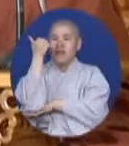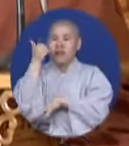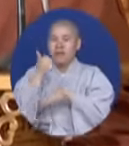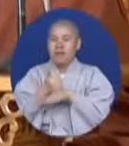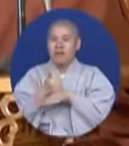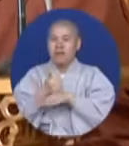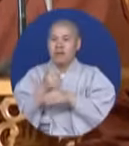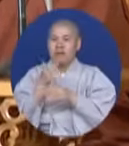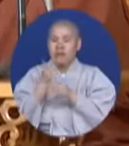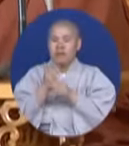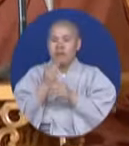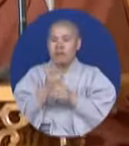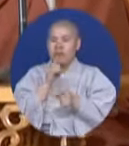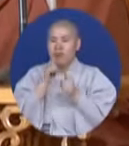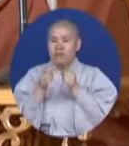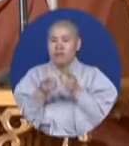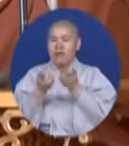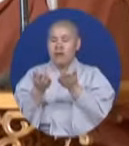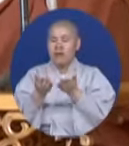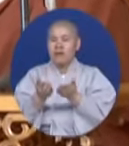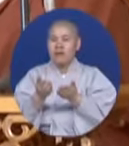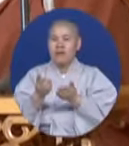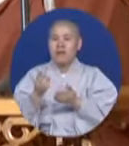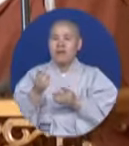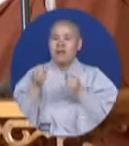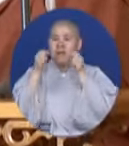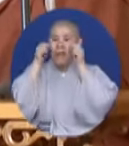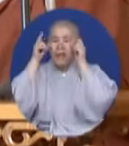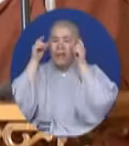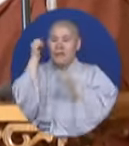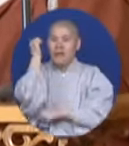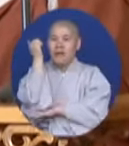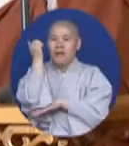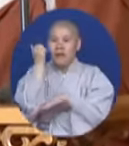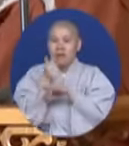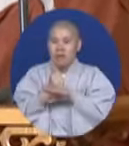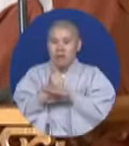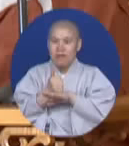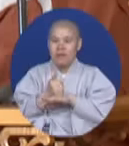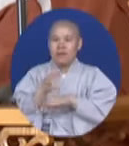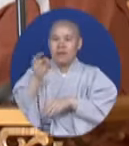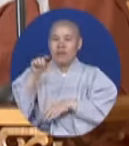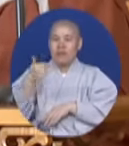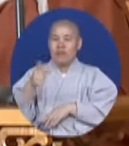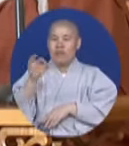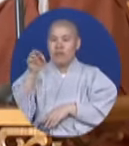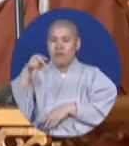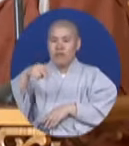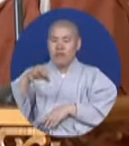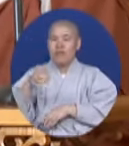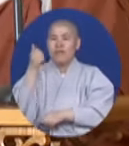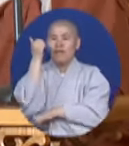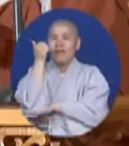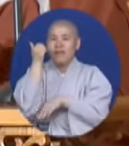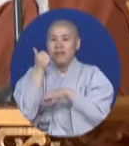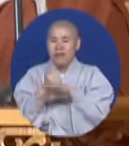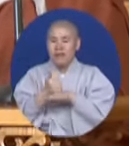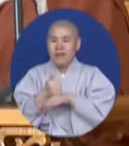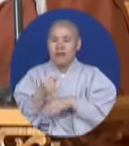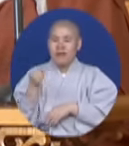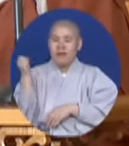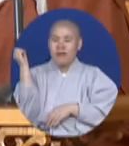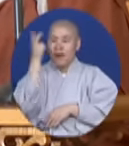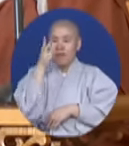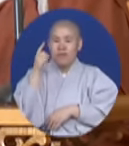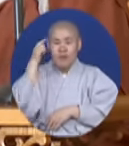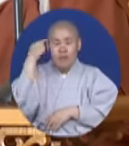해탈인과고 원흉인과라고 그랬죠? 그건 넉넉고 가만히 계시면 안 돼요. 불시에 물어보는